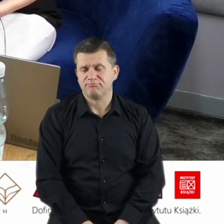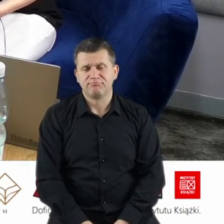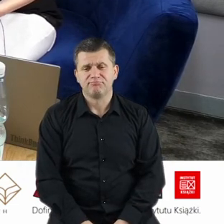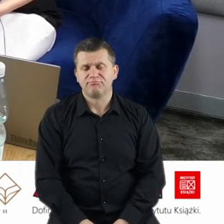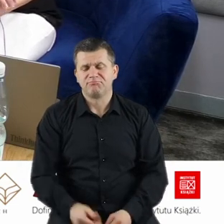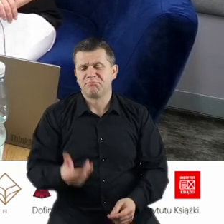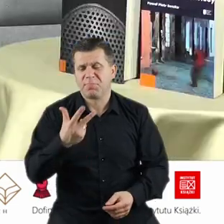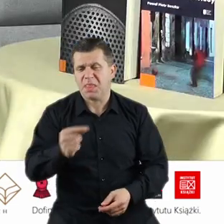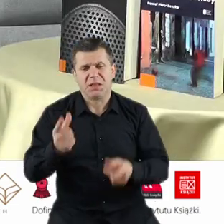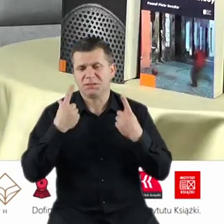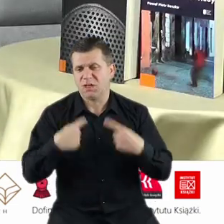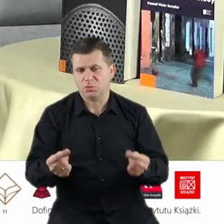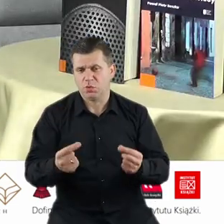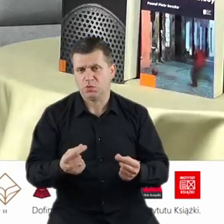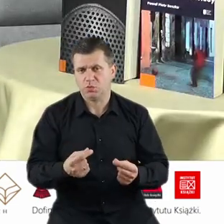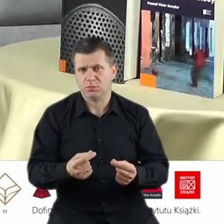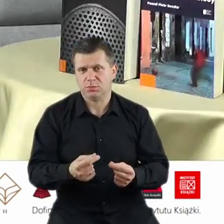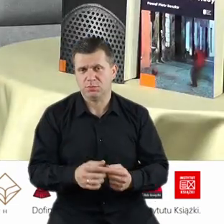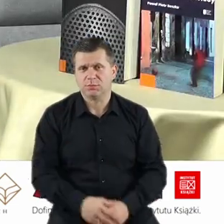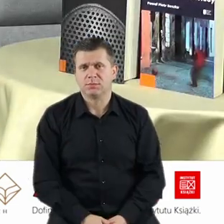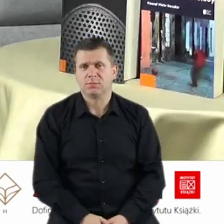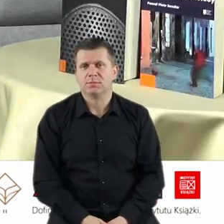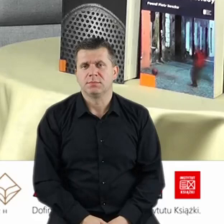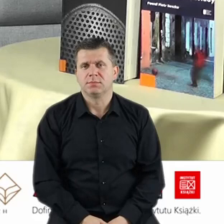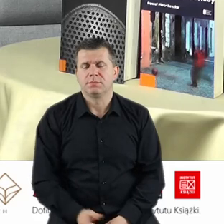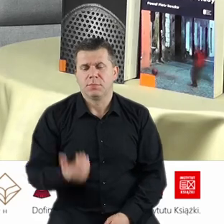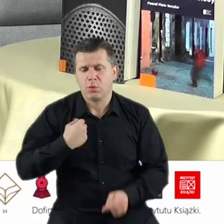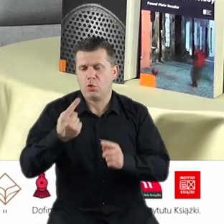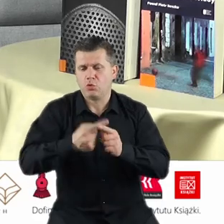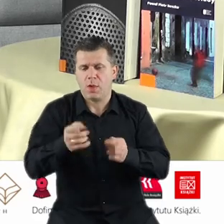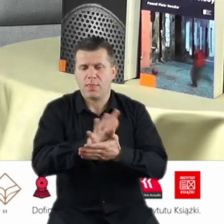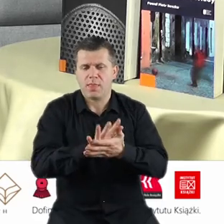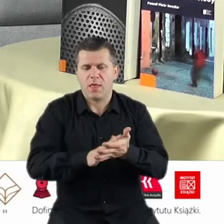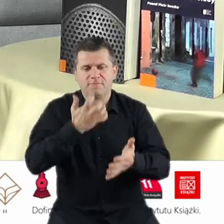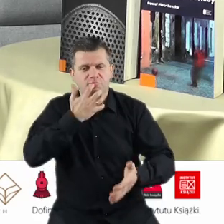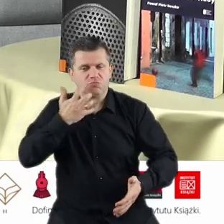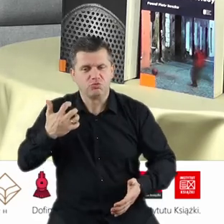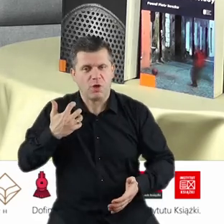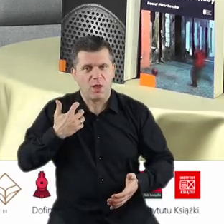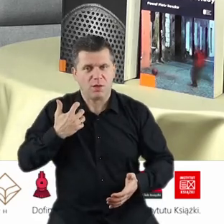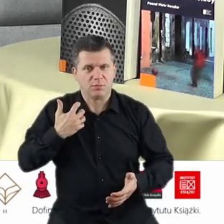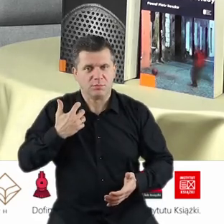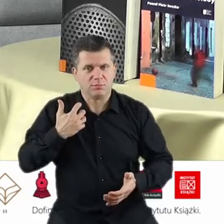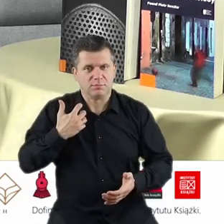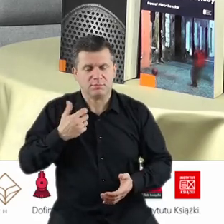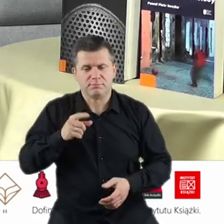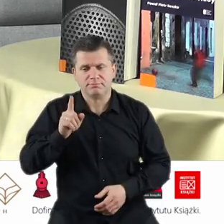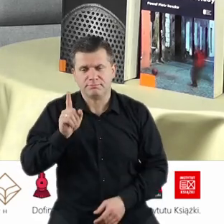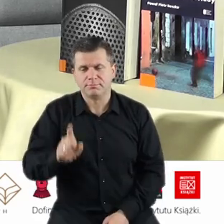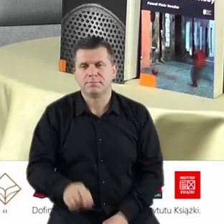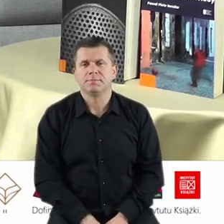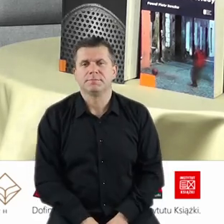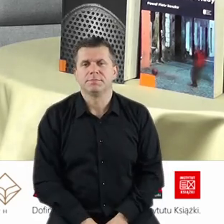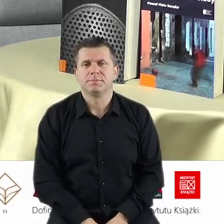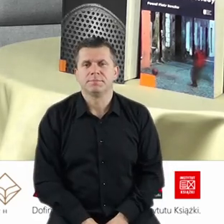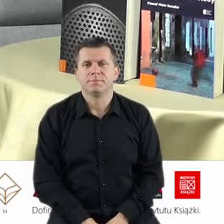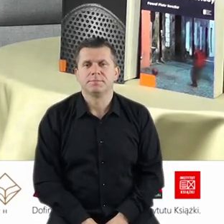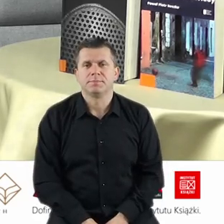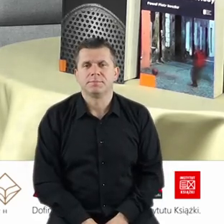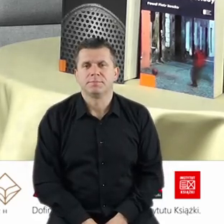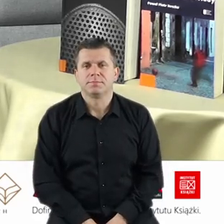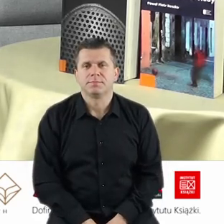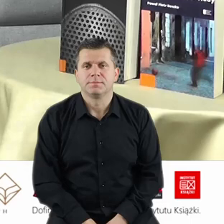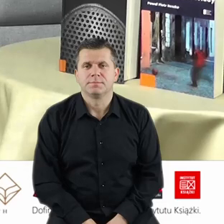Nie, to akurat mnie nie zaskoczyło, ponieważ pojawiło się trochę tekstów wcześniej, całkiem sporo tekstów na Treblinki